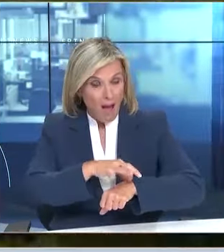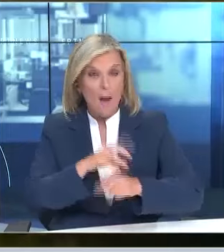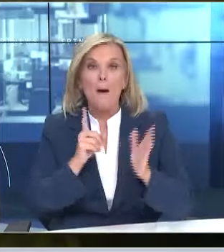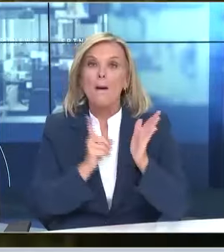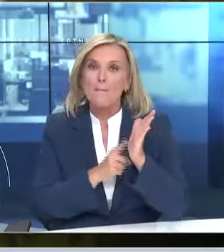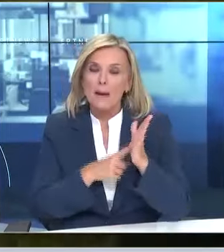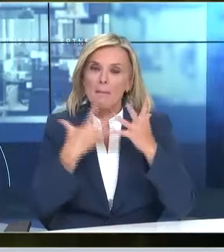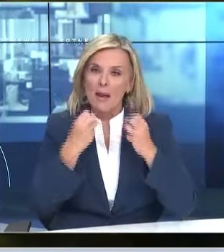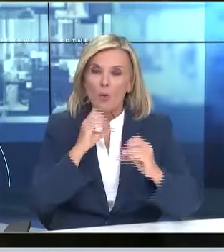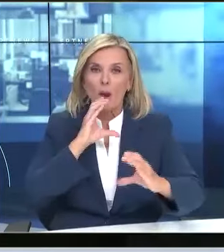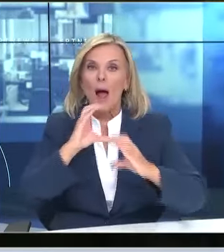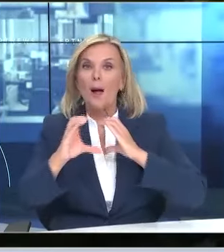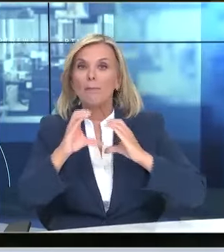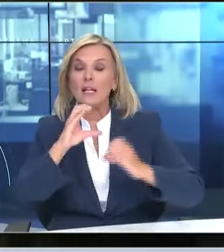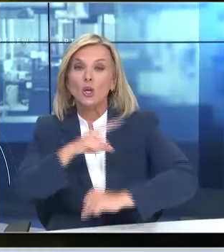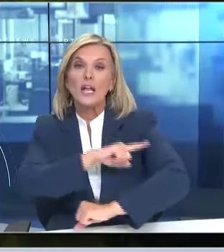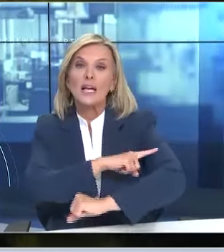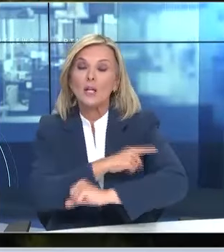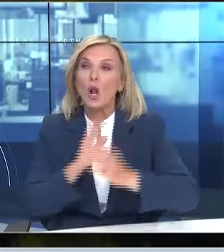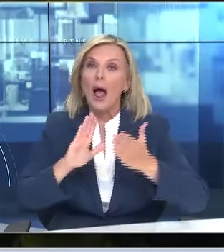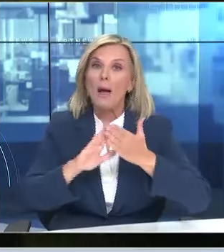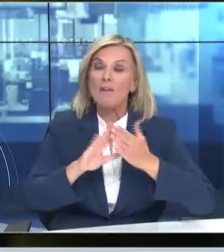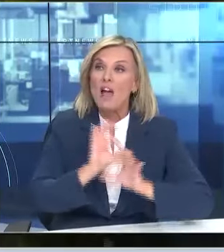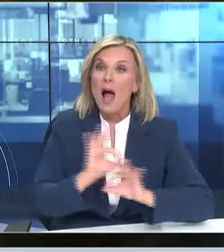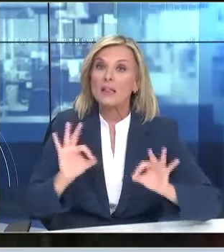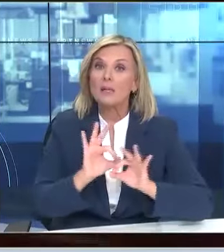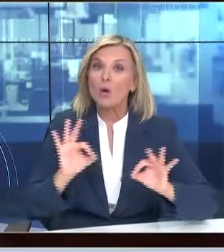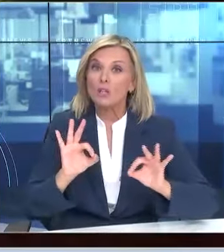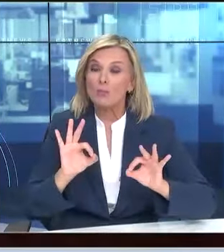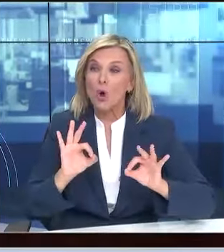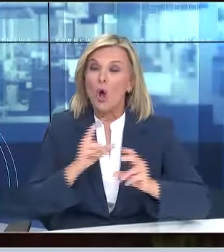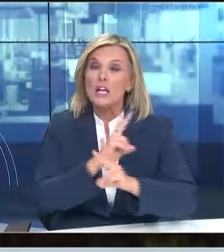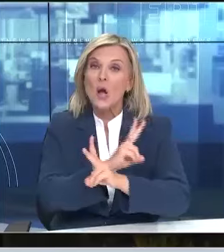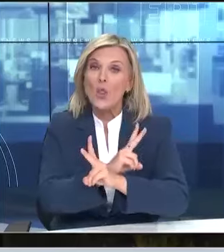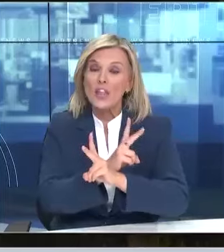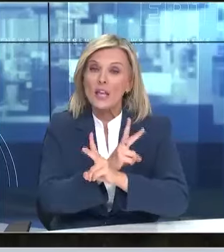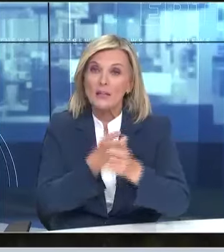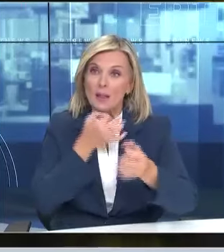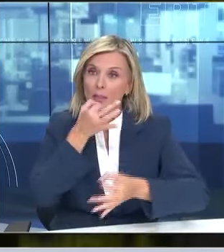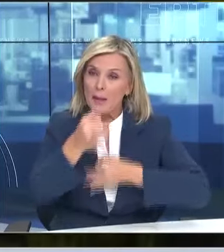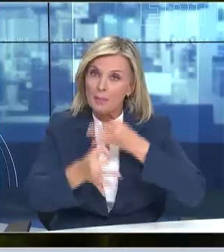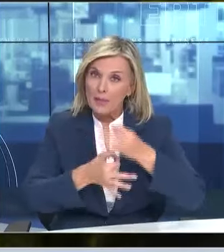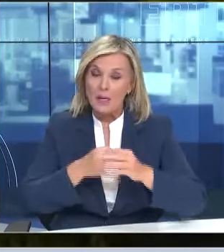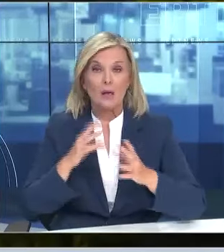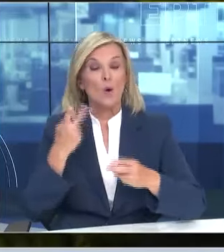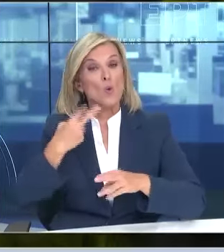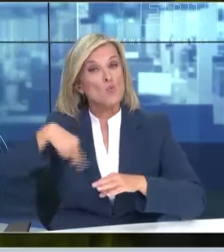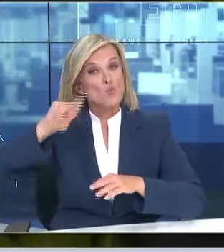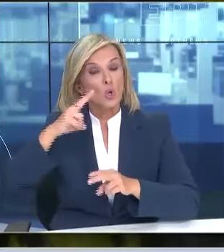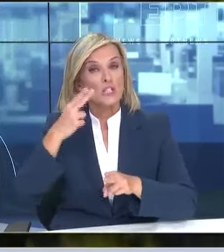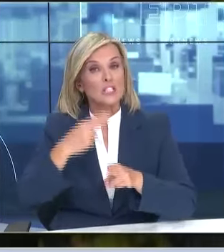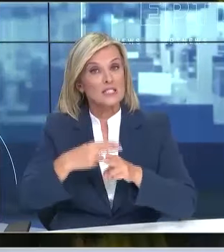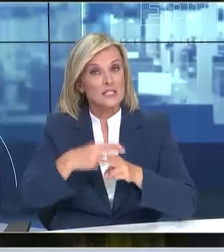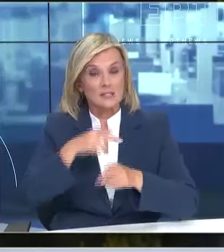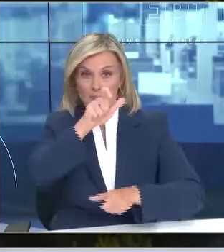επιβάρυνση και για να δουν αν χρειάζεται να πάρουν κάποια συγκεκριμένα μέτρα. Αλλά αυτό λοιπόν που σημαντικό είναι για τους, το λέω και για τους